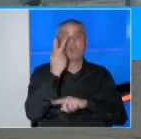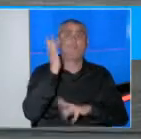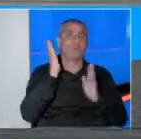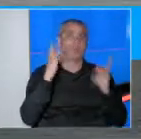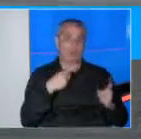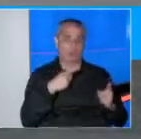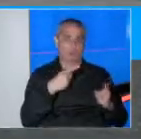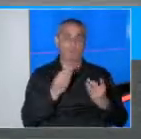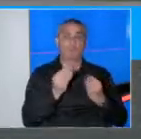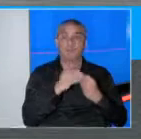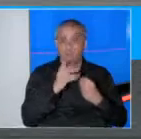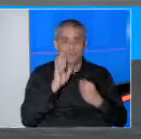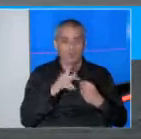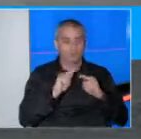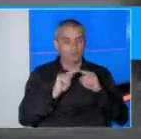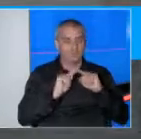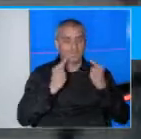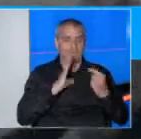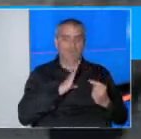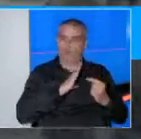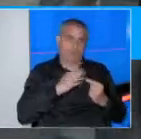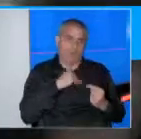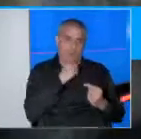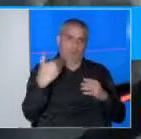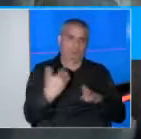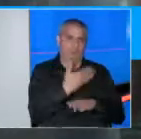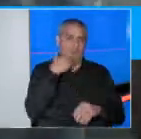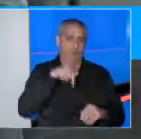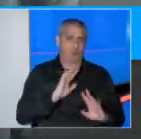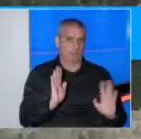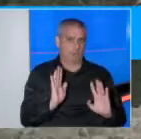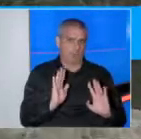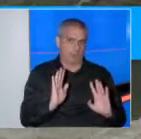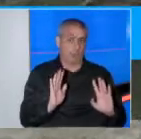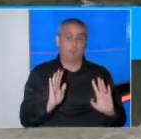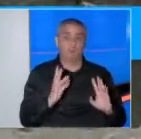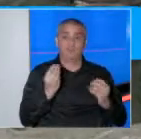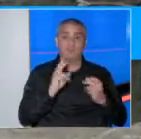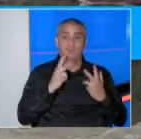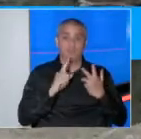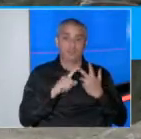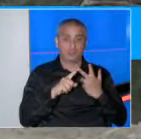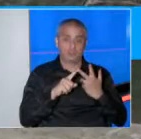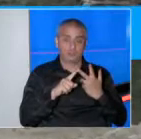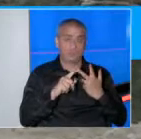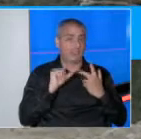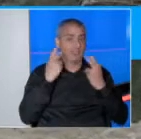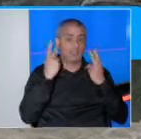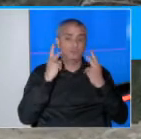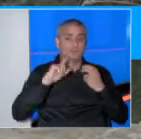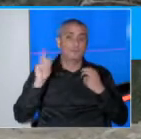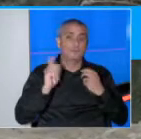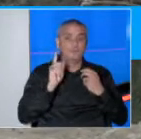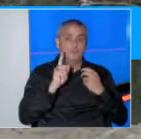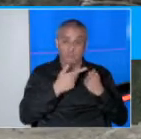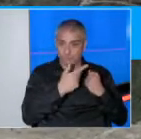מאוד, ובנוסף לכך יש וריאנטים מסוכנים שאנחנו לא רוצים שיכנסו לארץ. והדבר השלישי, המרכיב השלישי החשוב, שכל מי